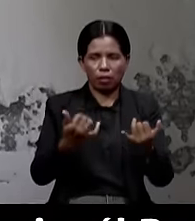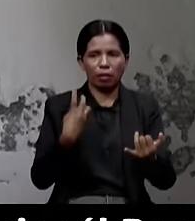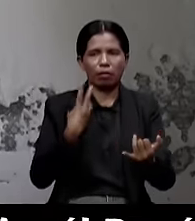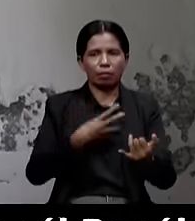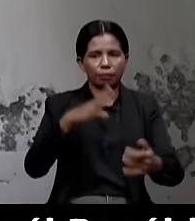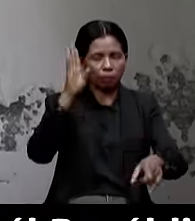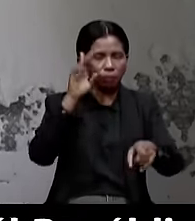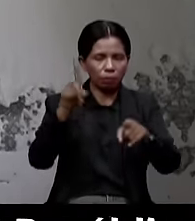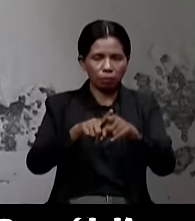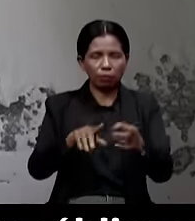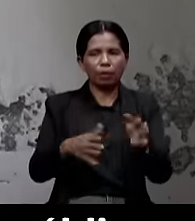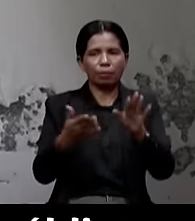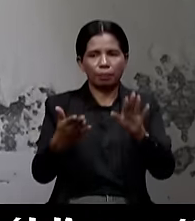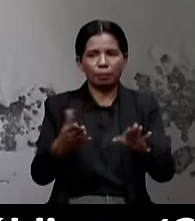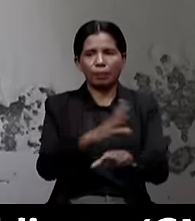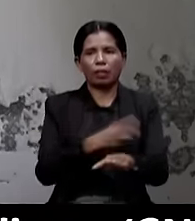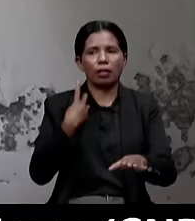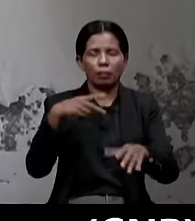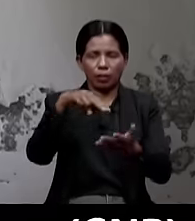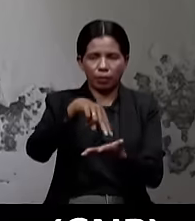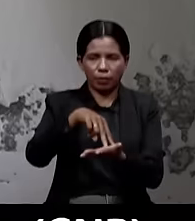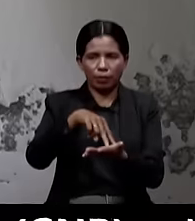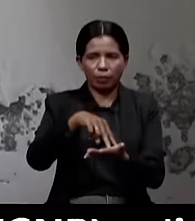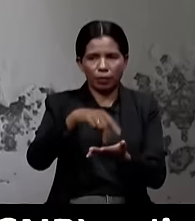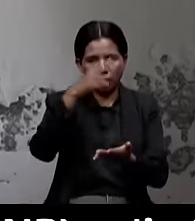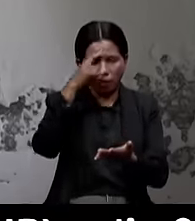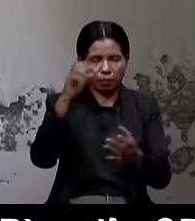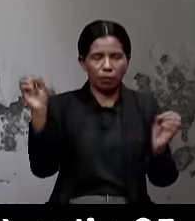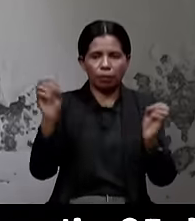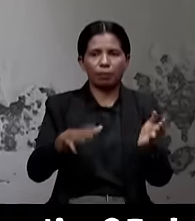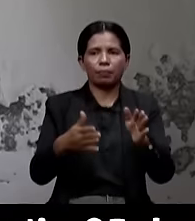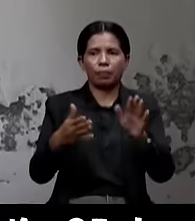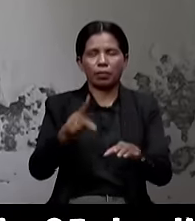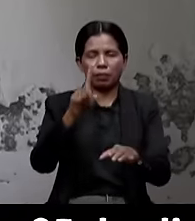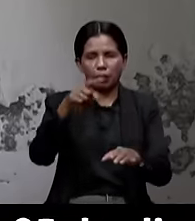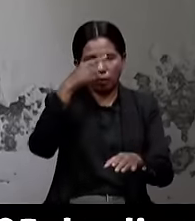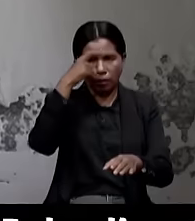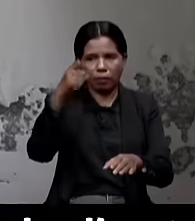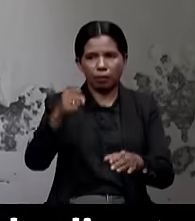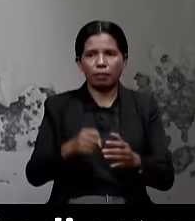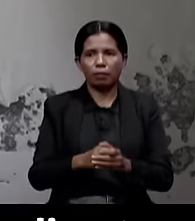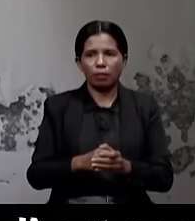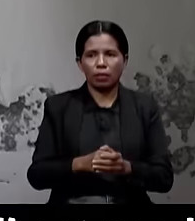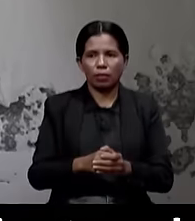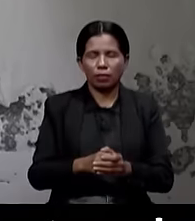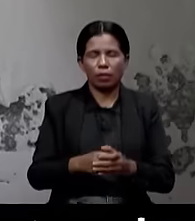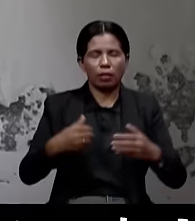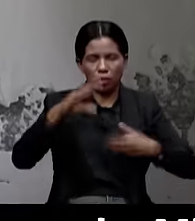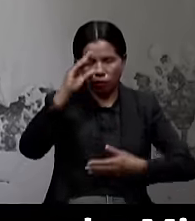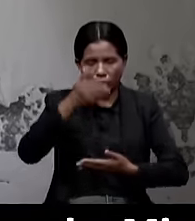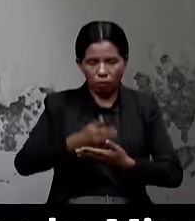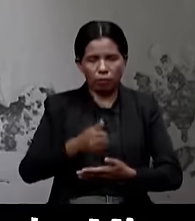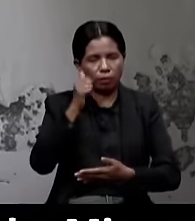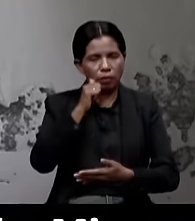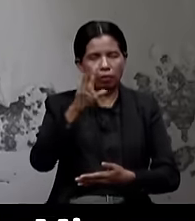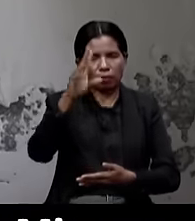mau ka amnya alin da mate ona hansa me walin ami hamri tamanya las mate mate mesak lai tamanya hahuri sel pet fetorua mana ida ne